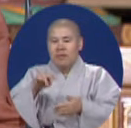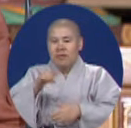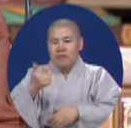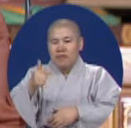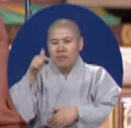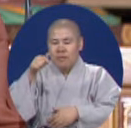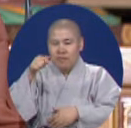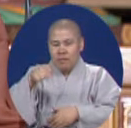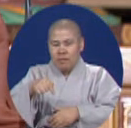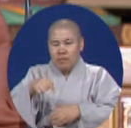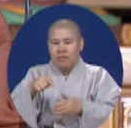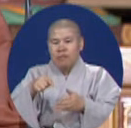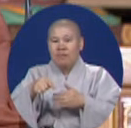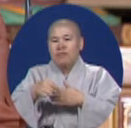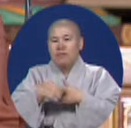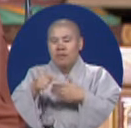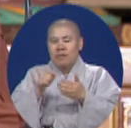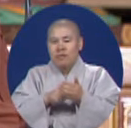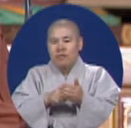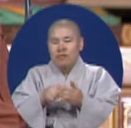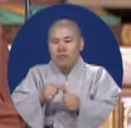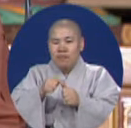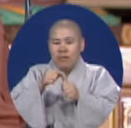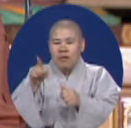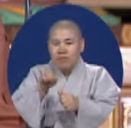신구심이에요. 신구. 그 뭐를 구하냐?